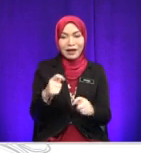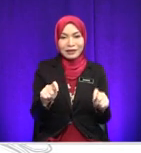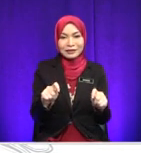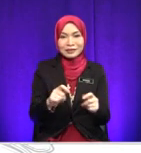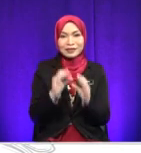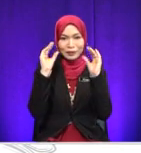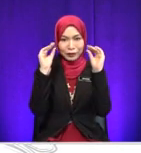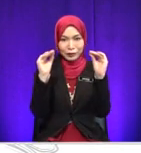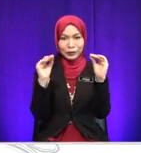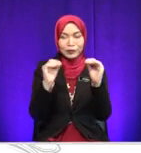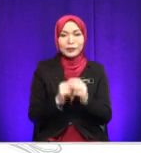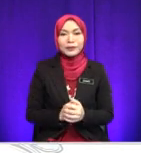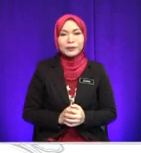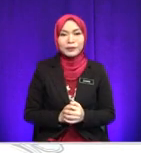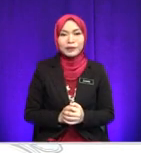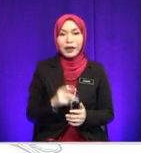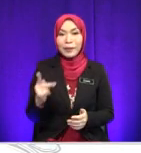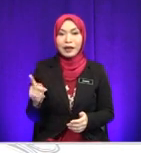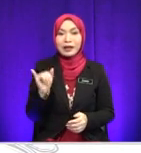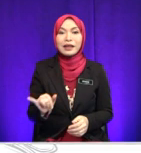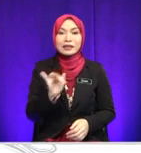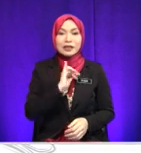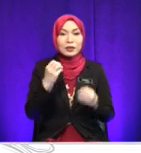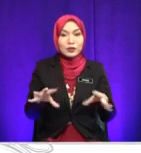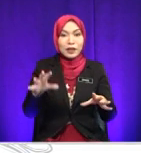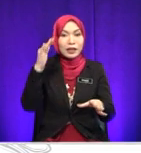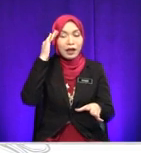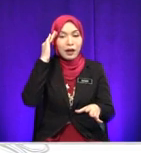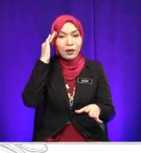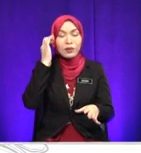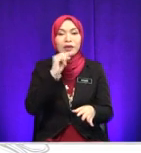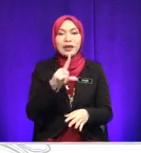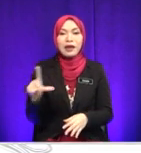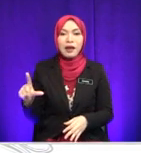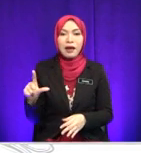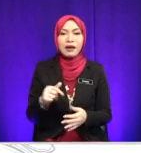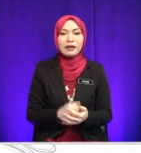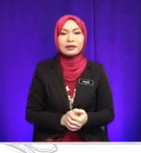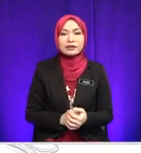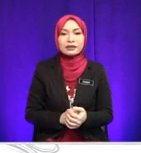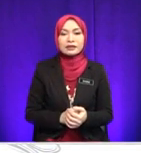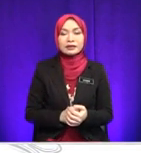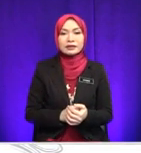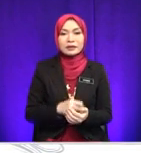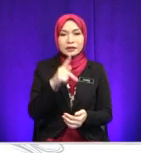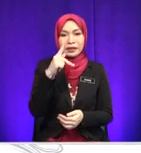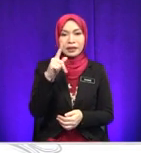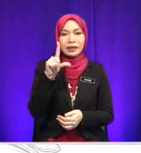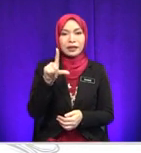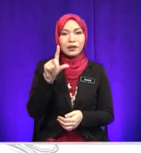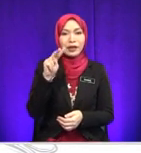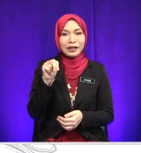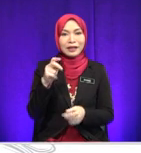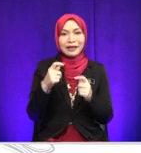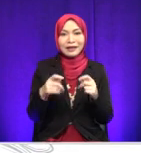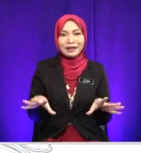Danish. Perkara yang sudah saya ketahui sebelum membaca ialah Kementerian Luar Negeri akan membuat persiapan sekiranya Perdana Menteri hendak membuat hubungan